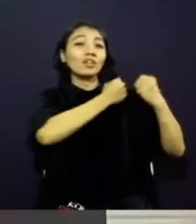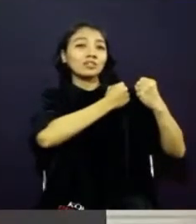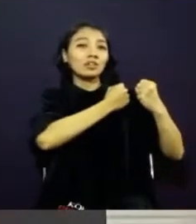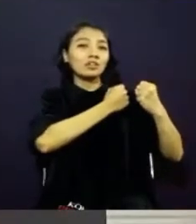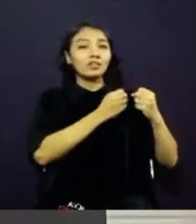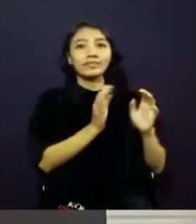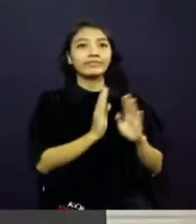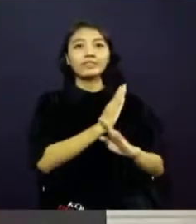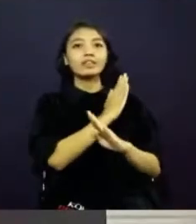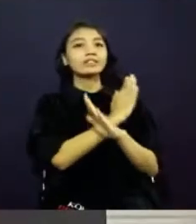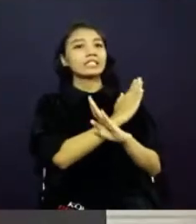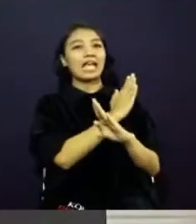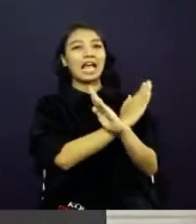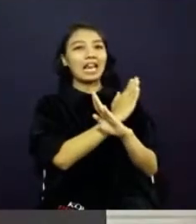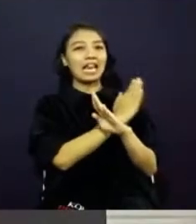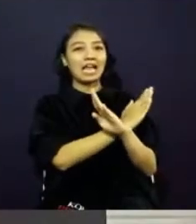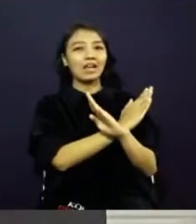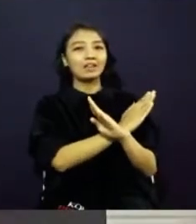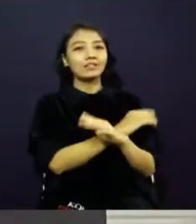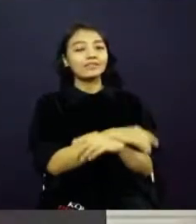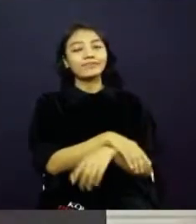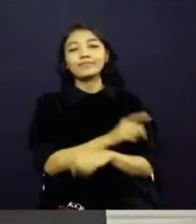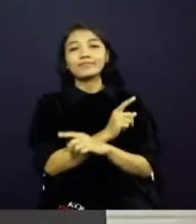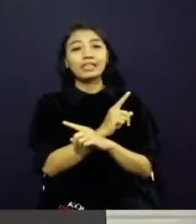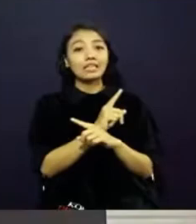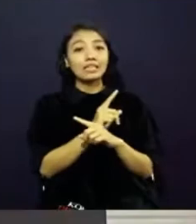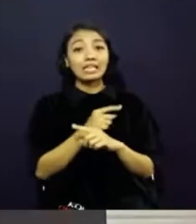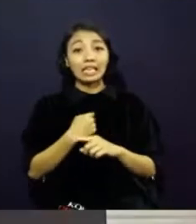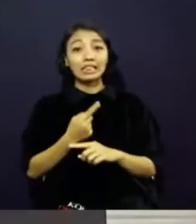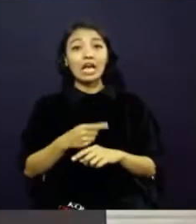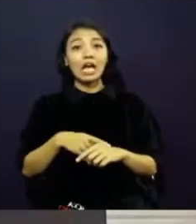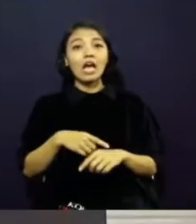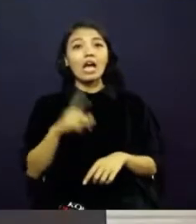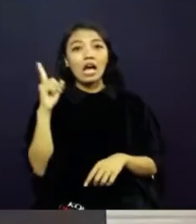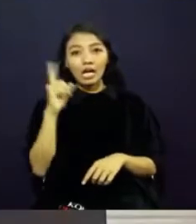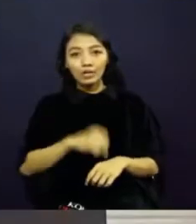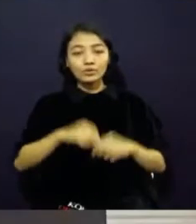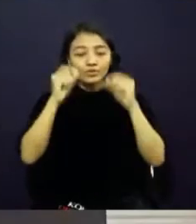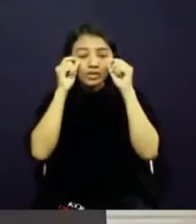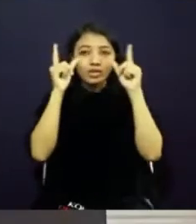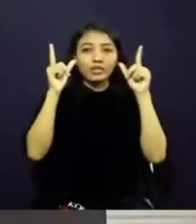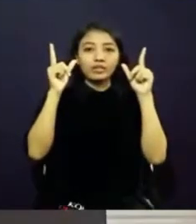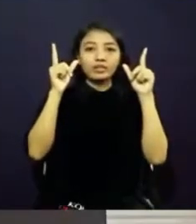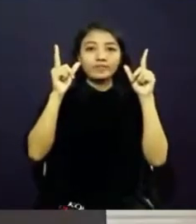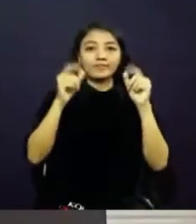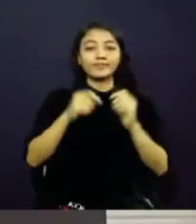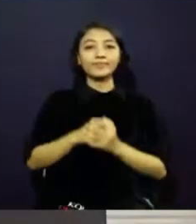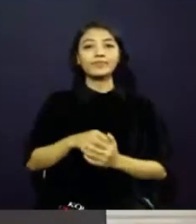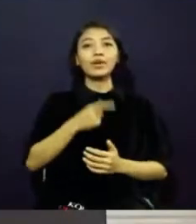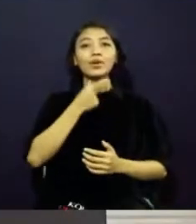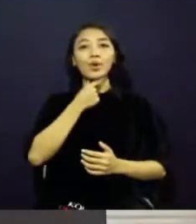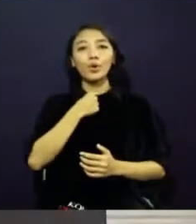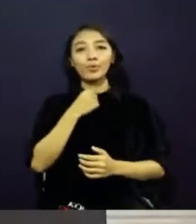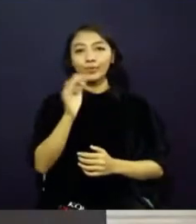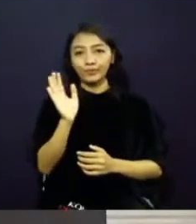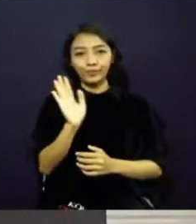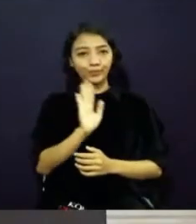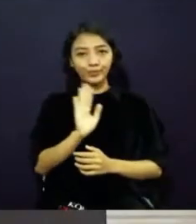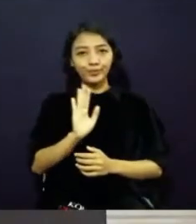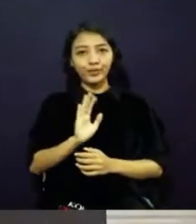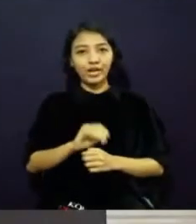di sini hendak diingatkan kembali dalam peristiwa tak bisa Nini agar sebagai